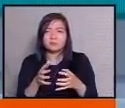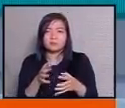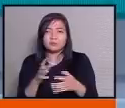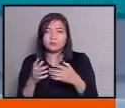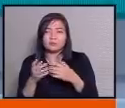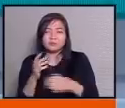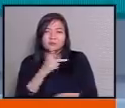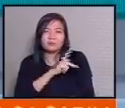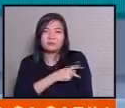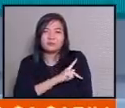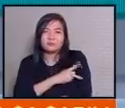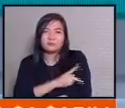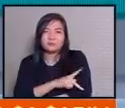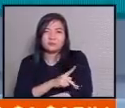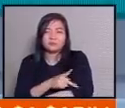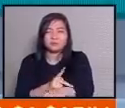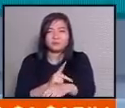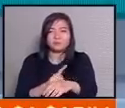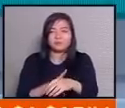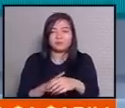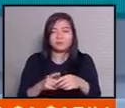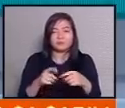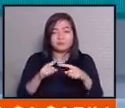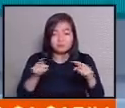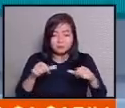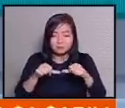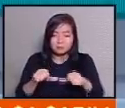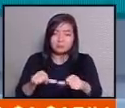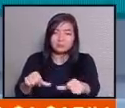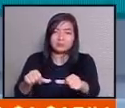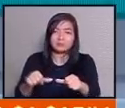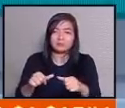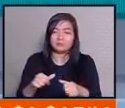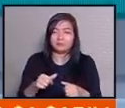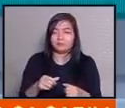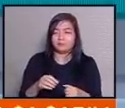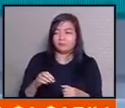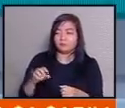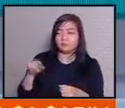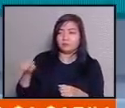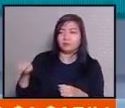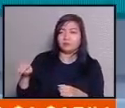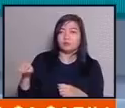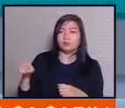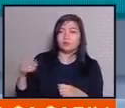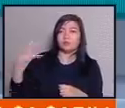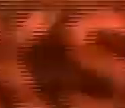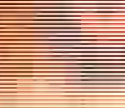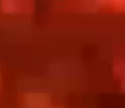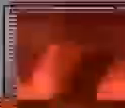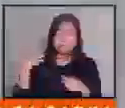mga kamay pero patuloy pa rin daw siyang pinagtatrabaho ng kanyang amo. Na ito po ang kanyang panawagan.